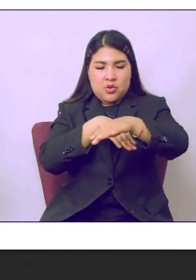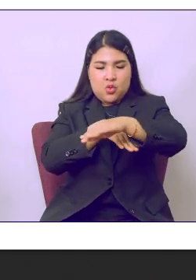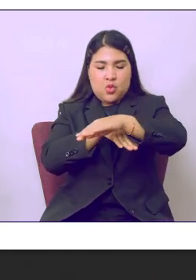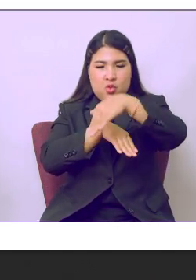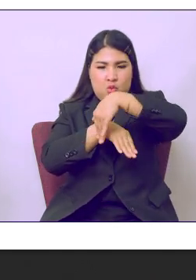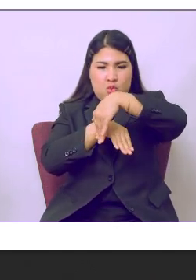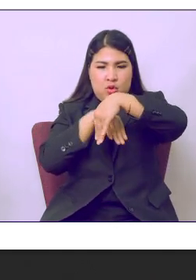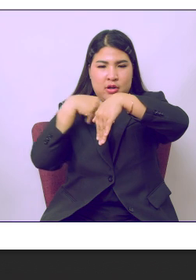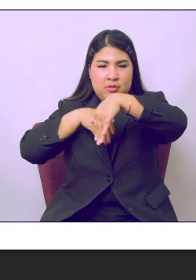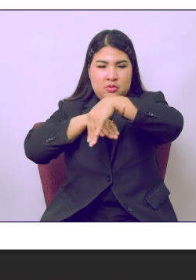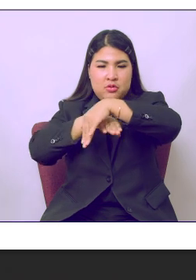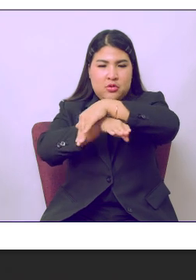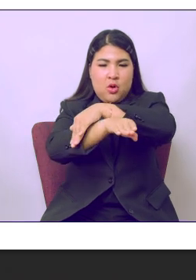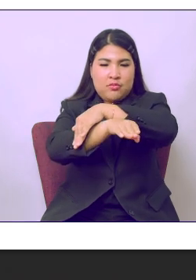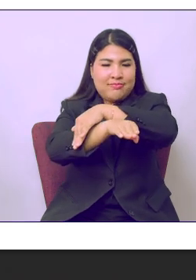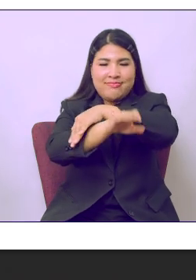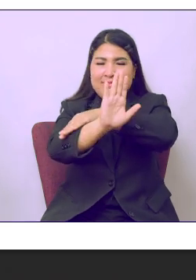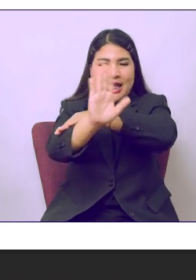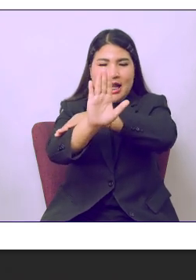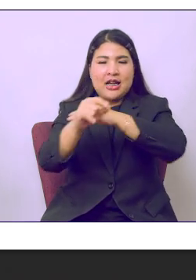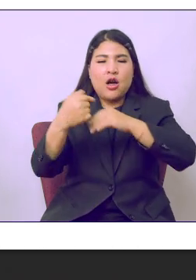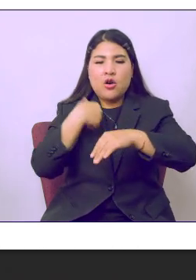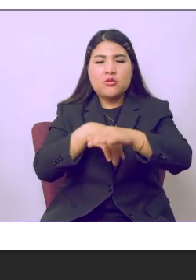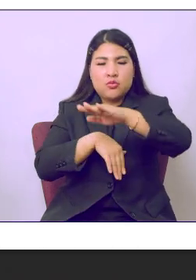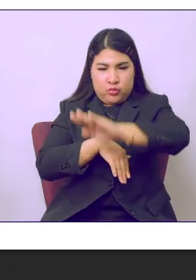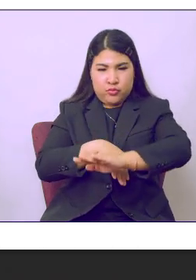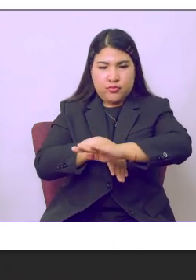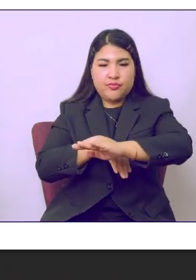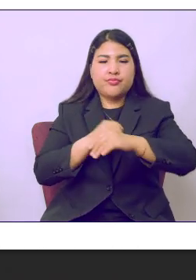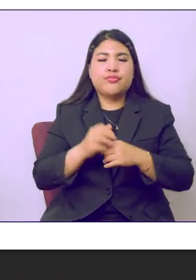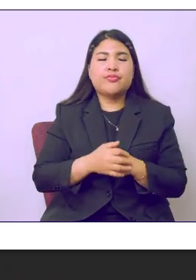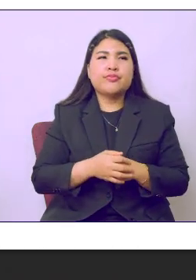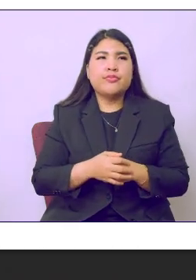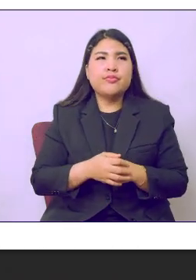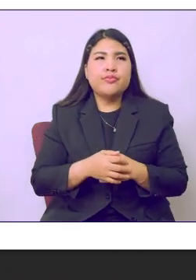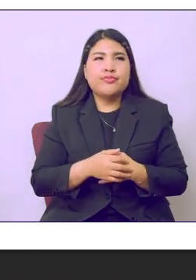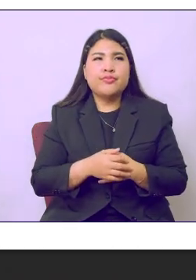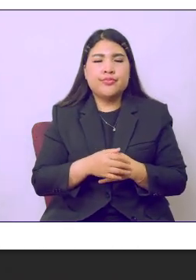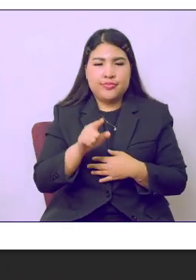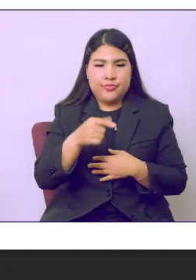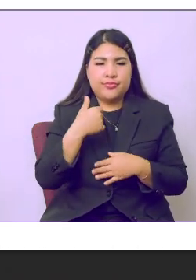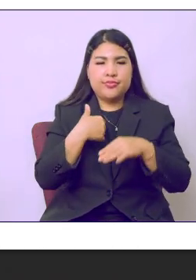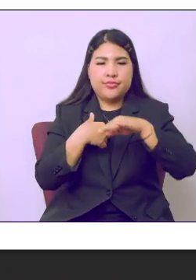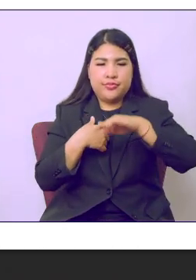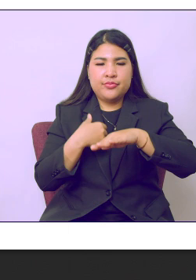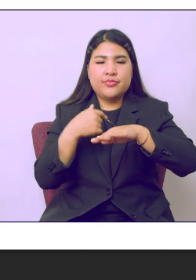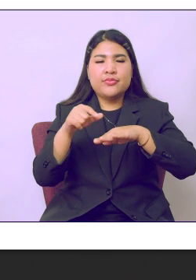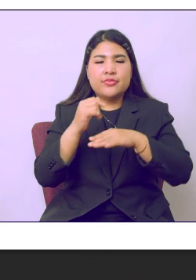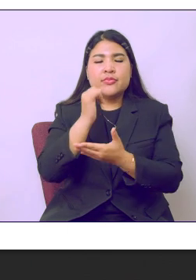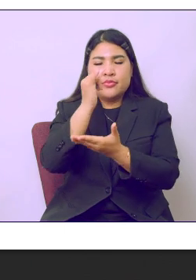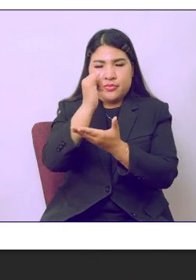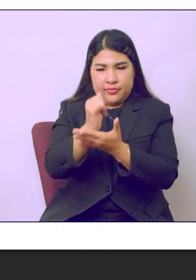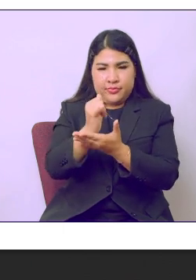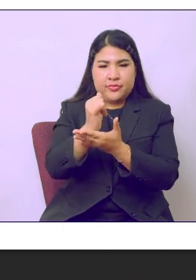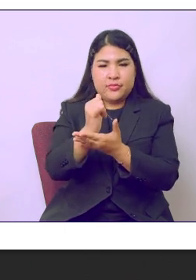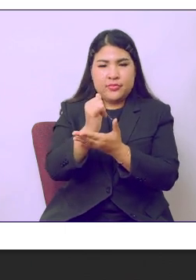ไม่อยากได้แบบนั้นเนาะเราอยากให้สปายของเขาเมันตรงๆเมื่อเราสอดหมอนเข้าไปเนี่ยครับไอ้ตัวสปายของเขาเนี่ยจะติดพื้นนะครับจะได้ดีกว่า